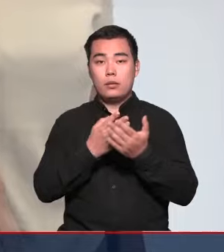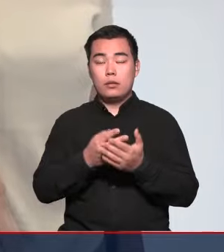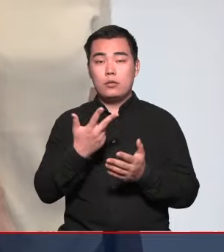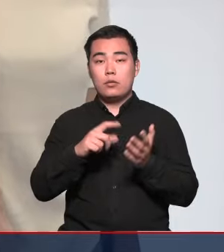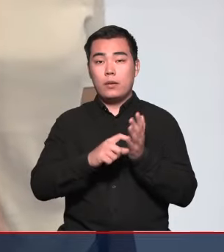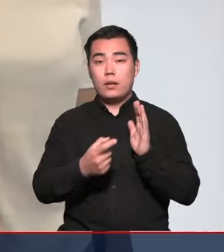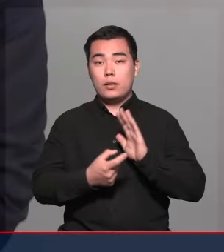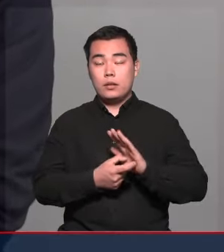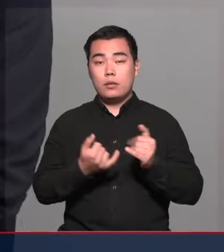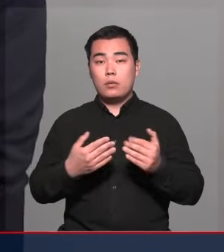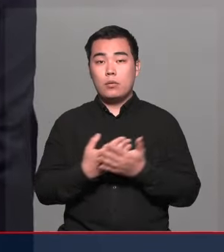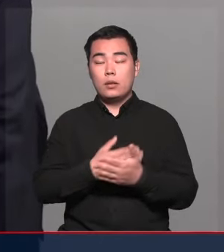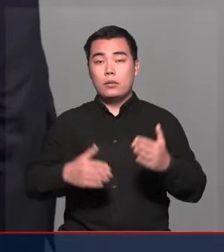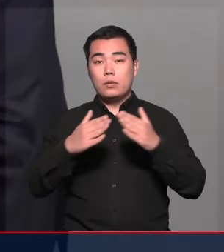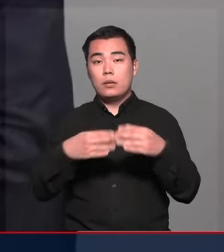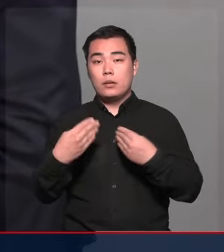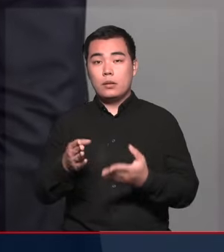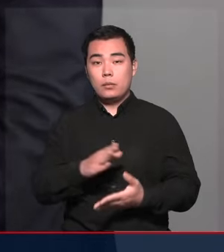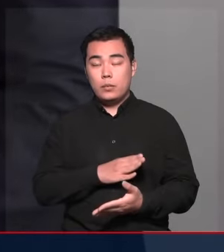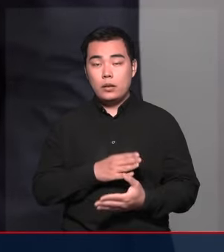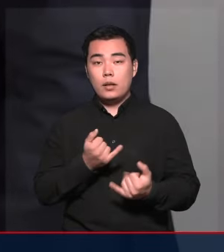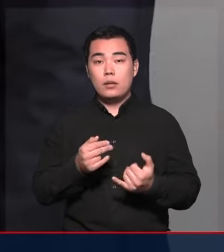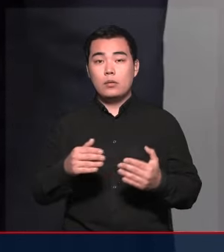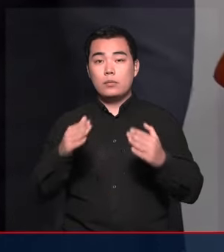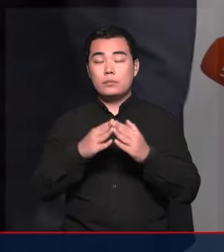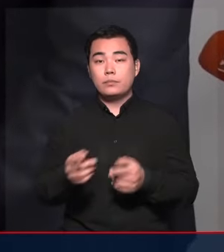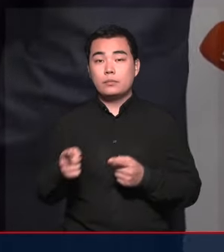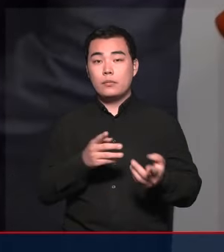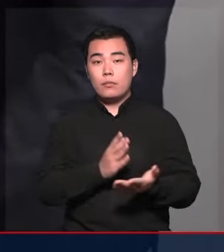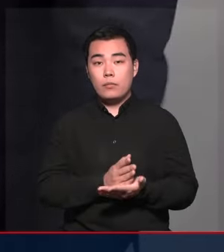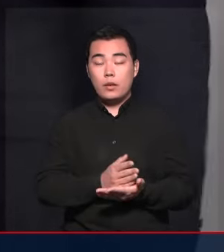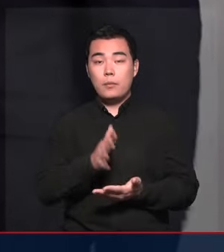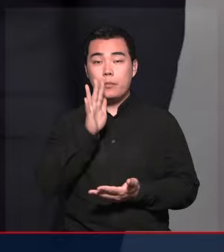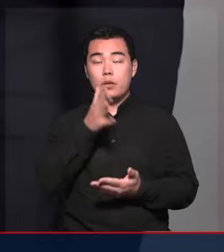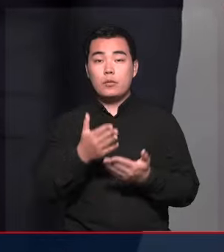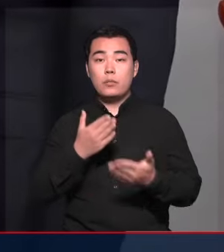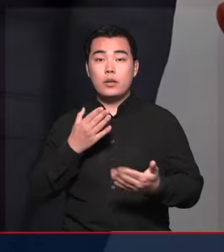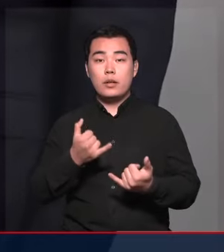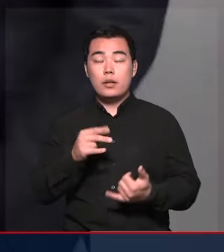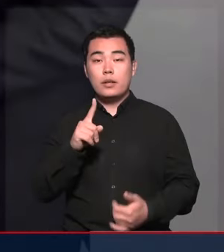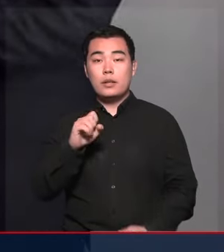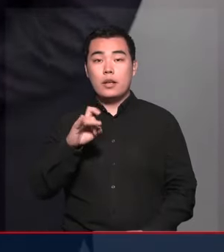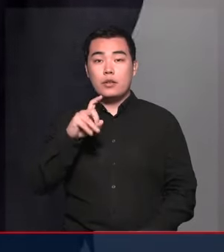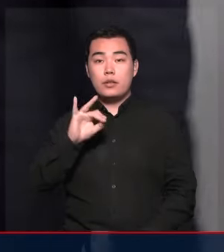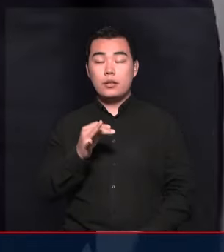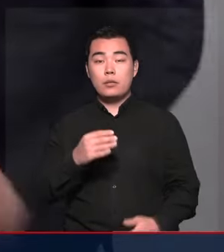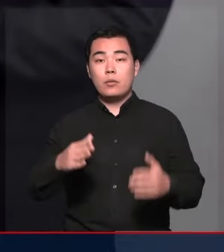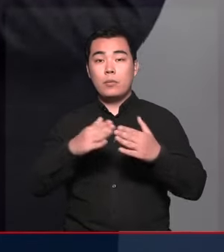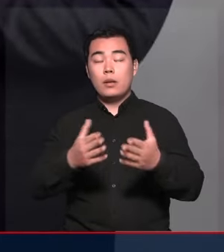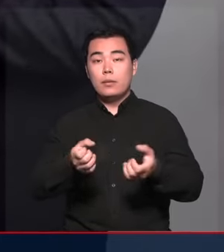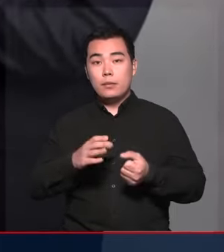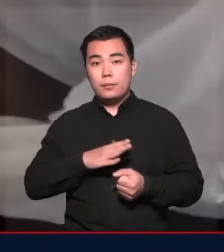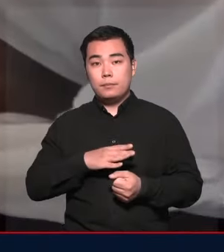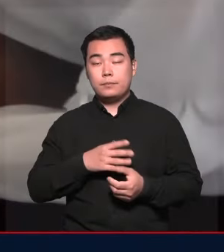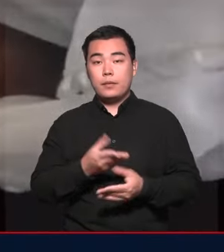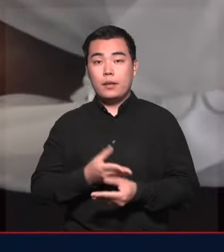бөлмелі жаңа баспана берілді. Енді бала шағасымен осында көшеді. Осыдан 5 жыл бұрын зейнеткер Заречный кентінен үй алған.